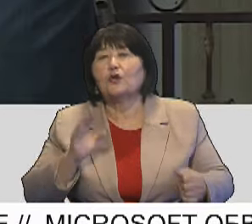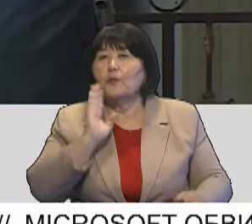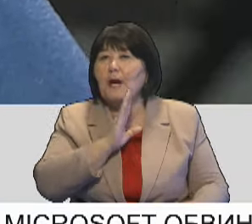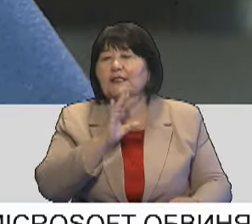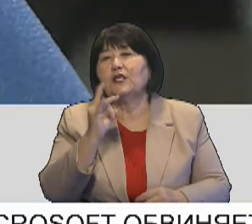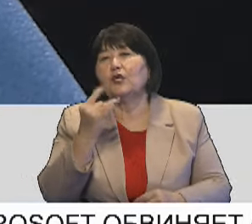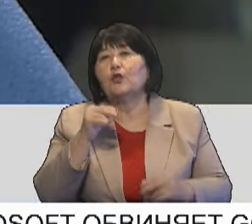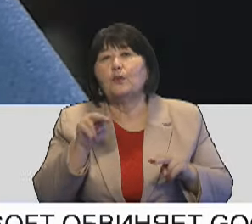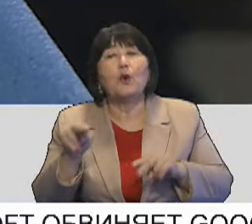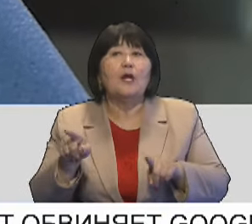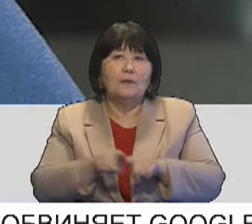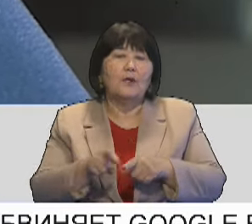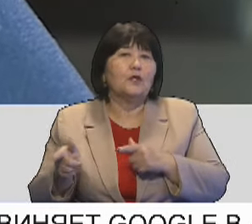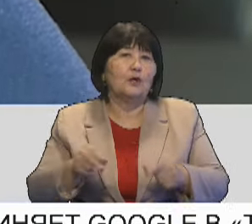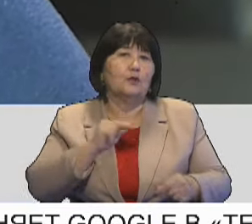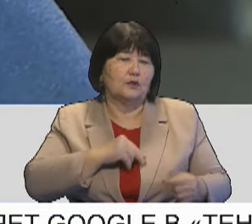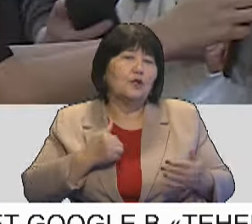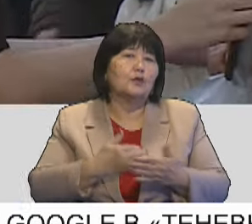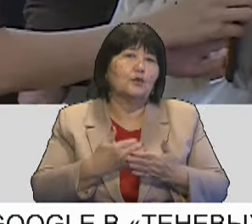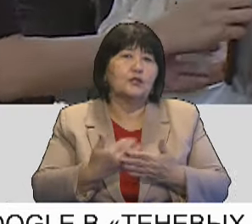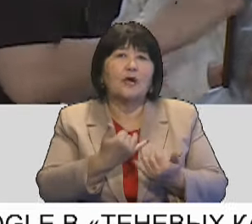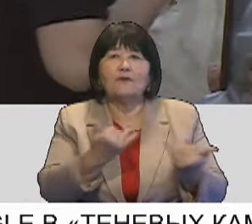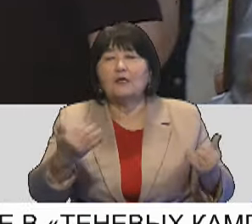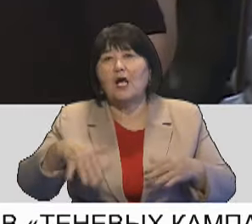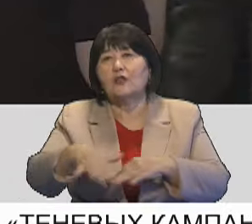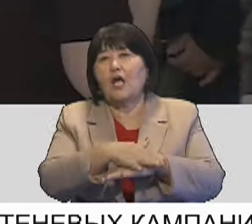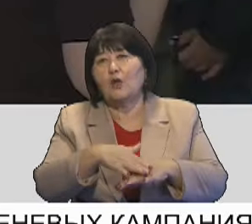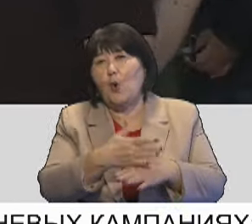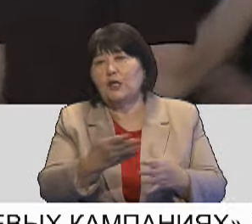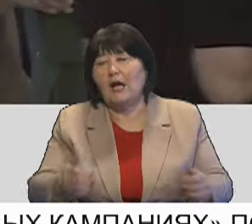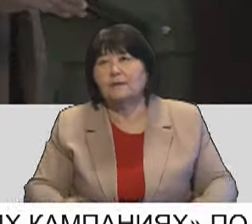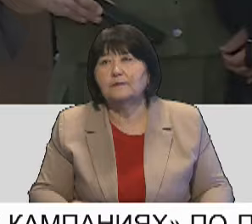и ребенка. Впредь готова упорно трудиться во благо народа.